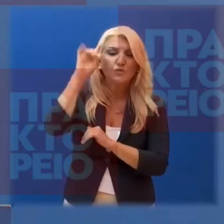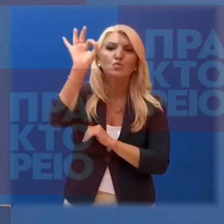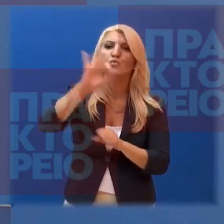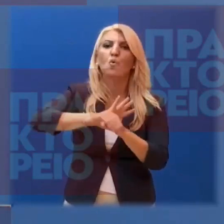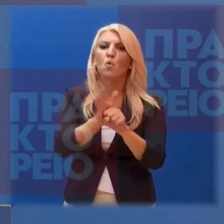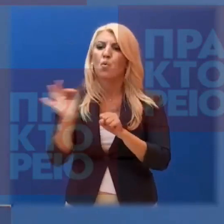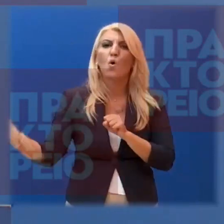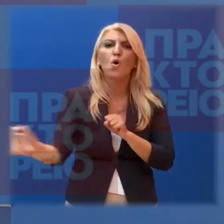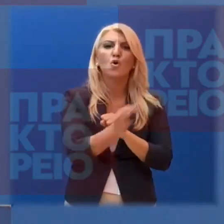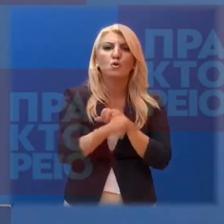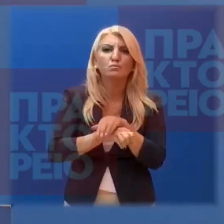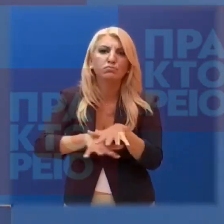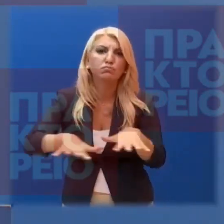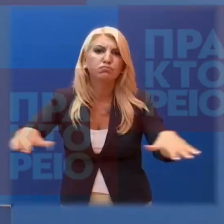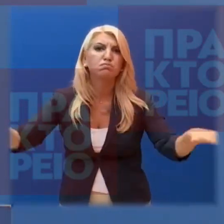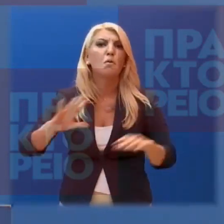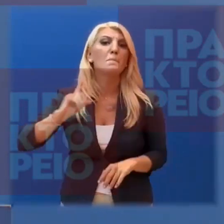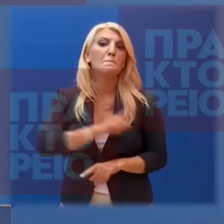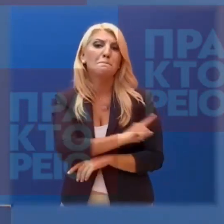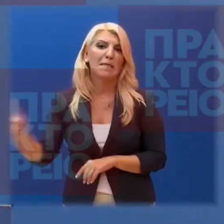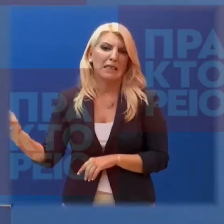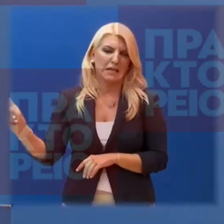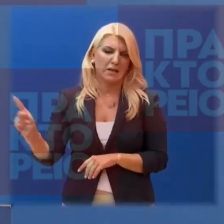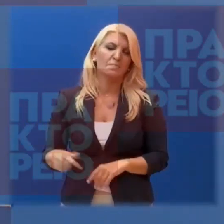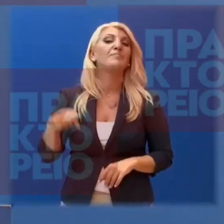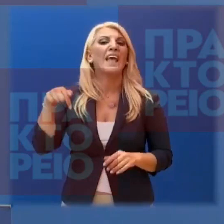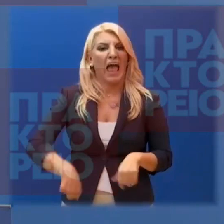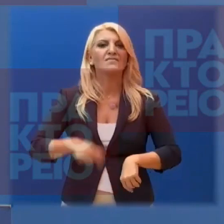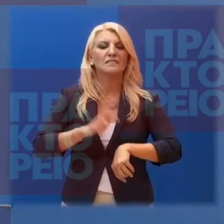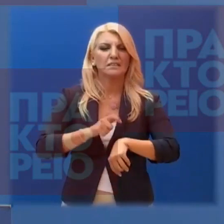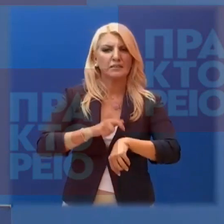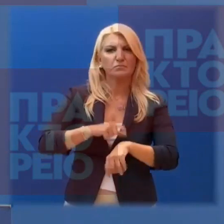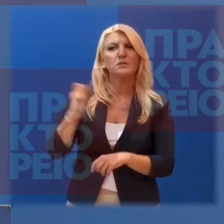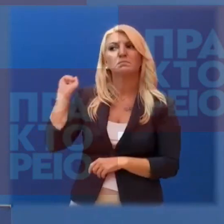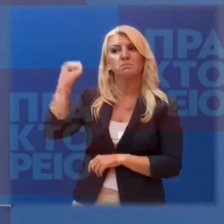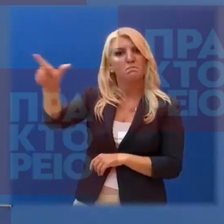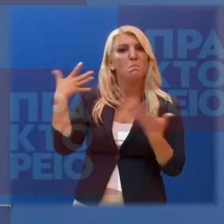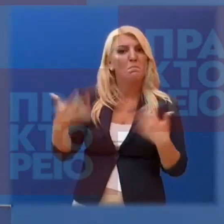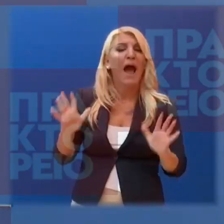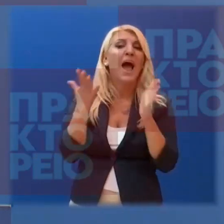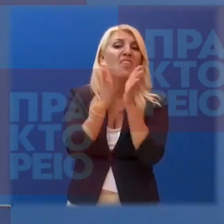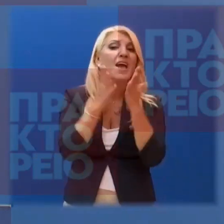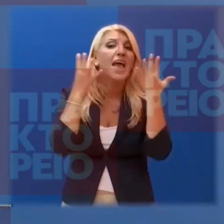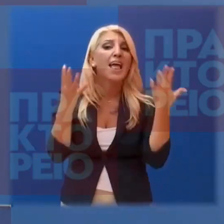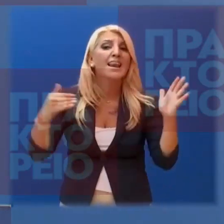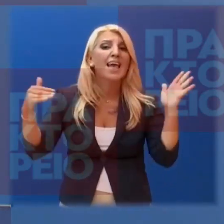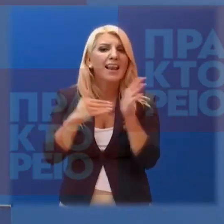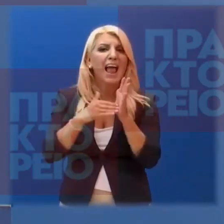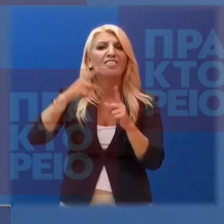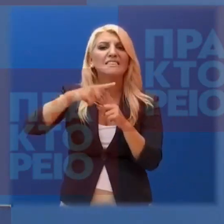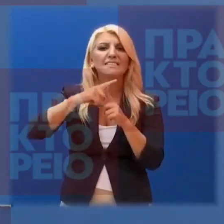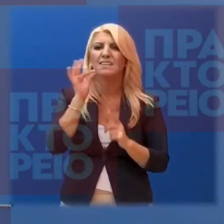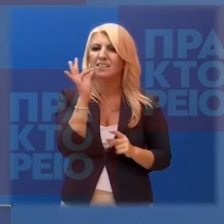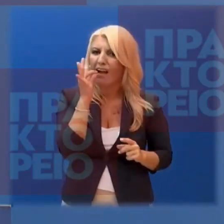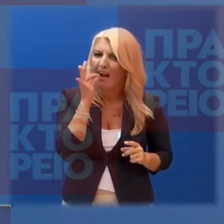μοριακά τεστ, καθώς ήδη έχουν σταλεί στο νησί επιπλέον περίπου 19.000, σύμφωνα με το πρωτόκολλο του ΕΟΔΗ. Και